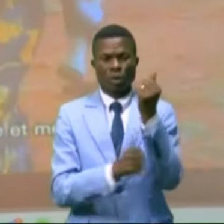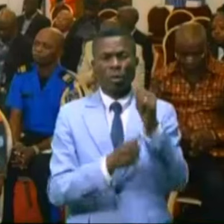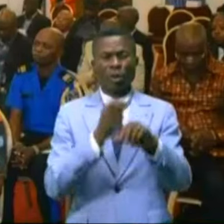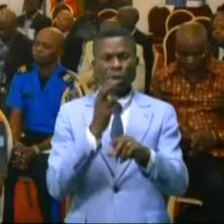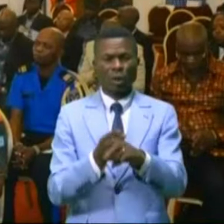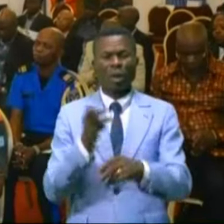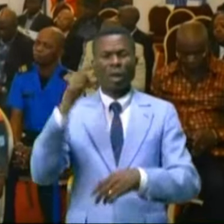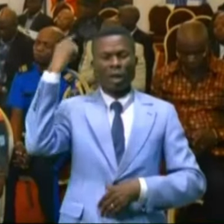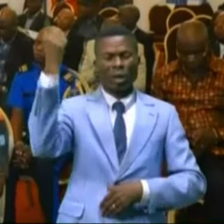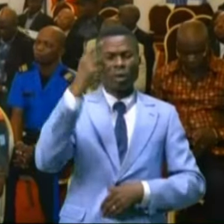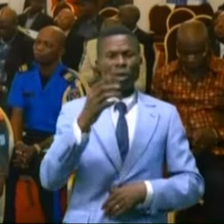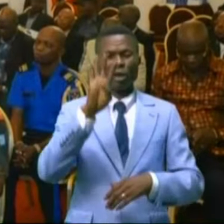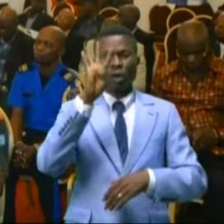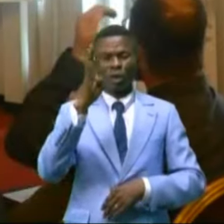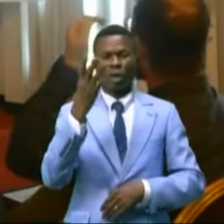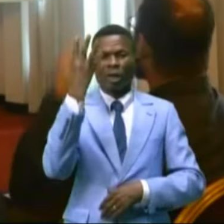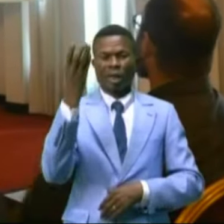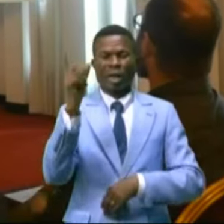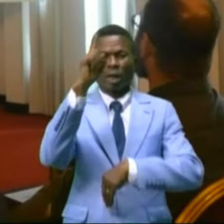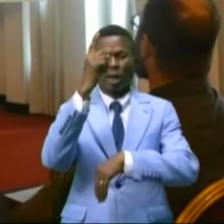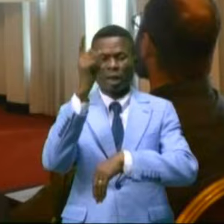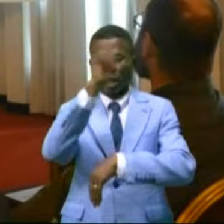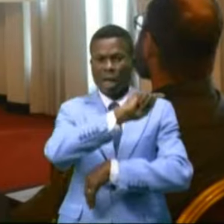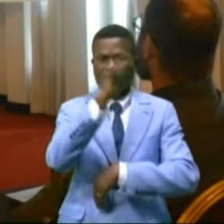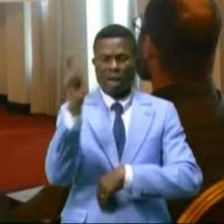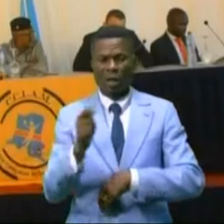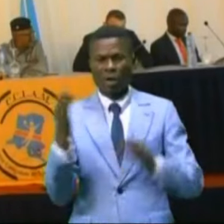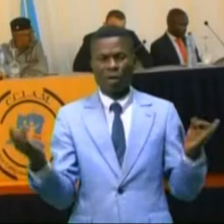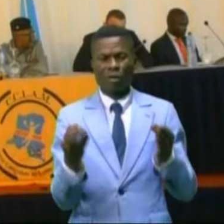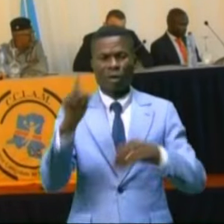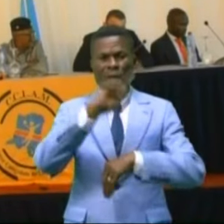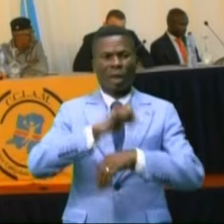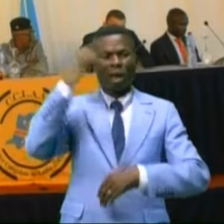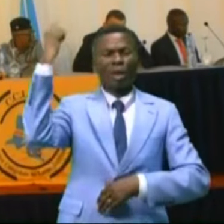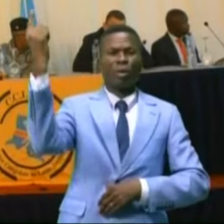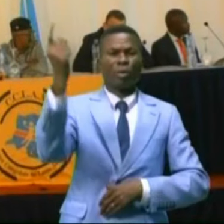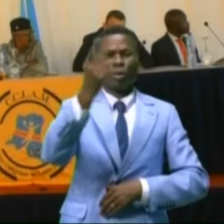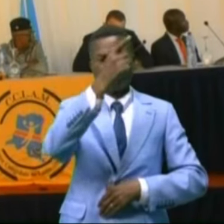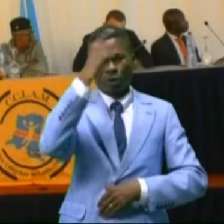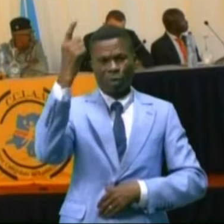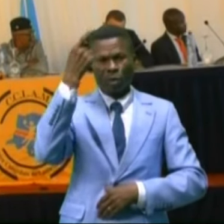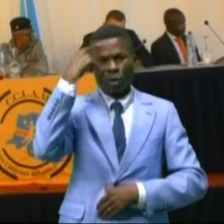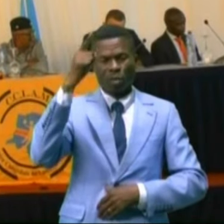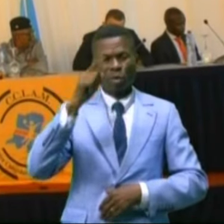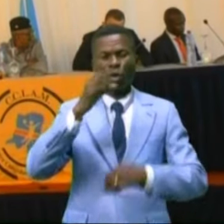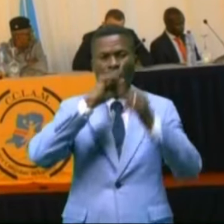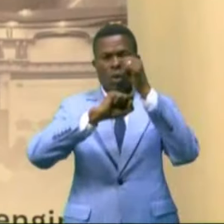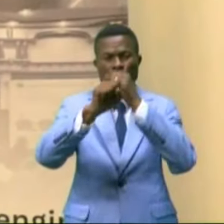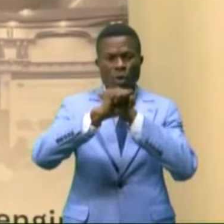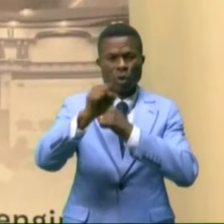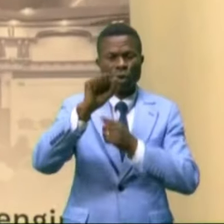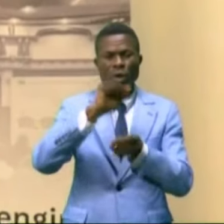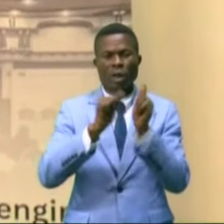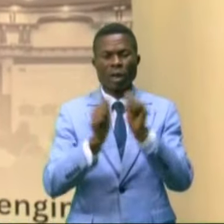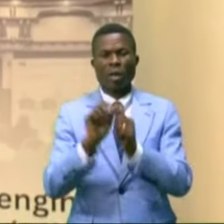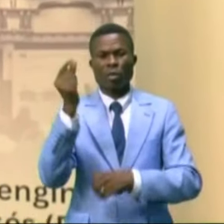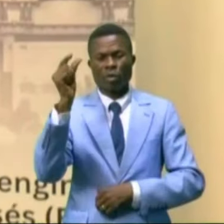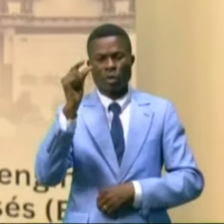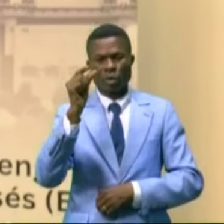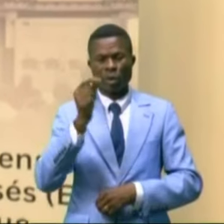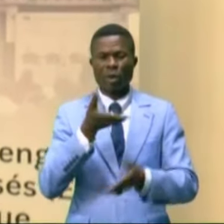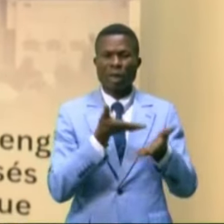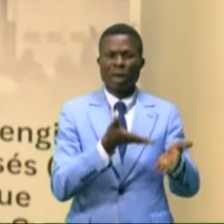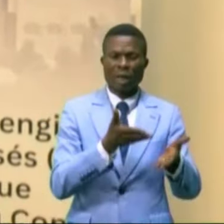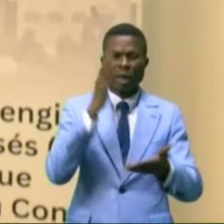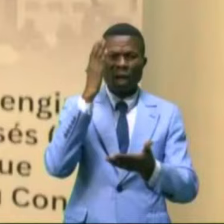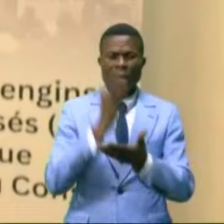c'est jeudi 4 avril 2024 l'humanité célèbre la Journée internationale pour la sensibilisation au problème de miner l'assistance à